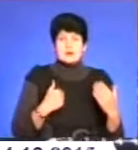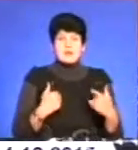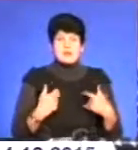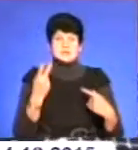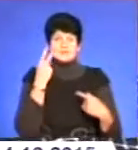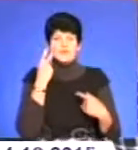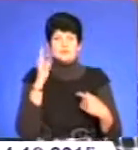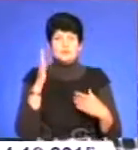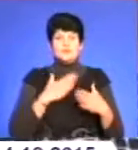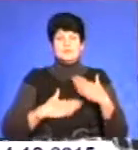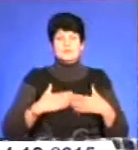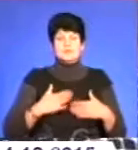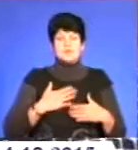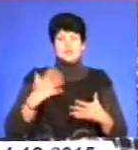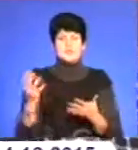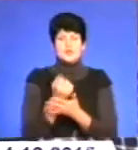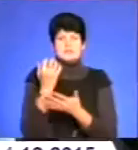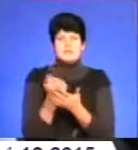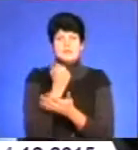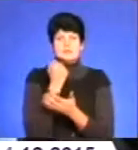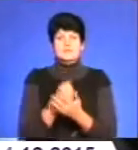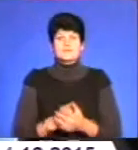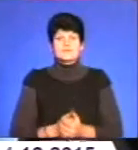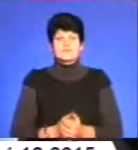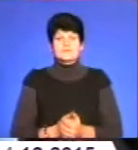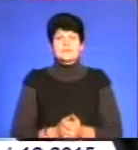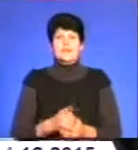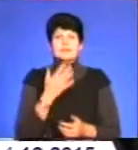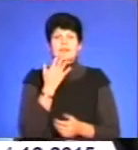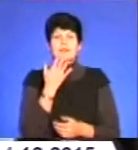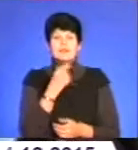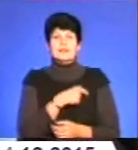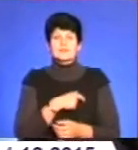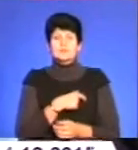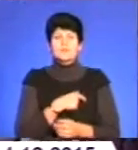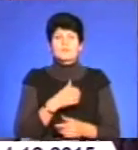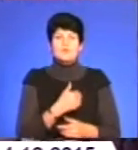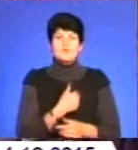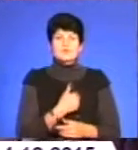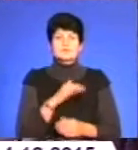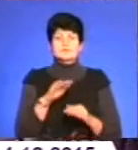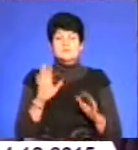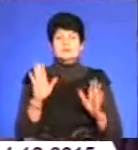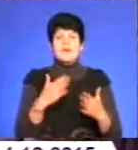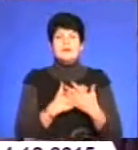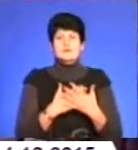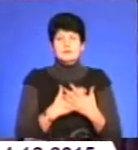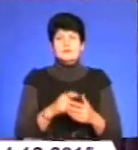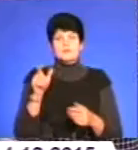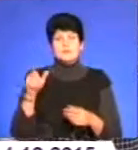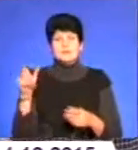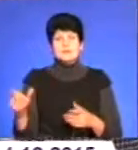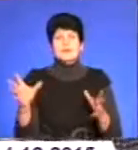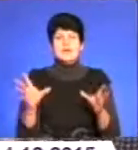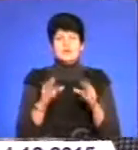завжди будемо тішити його нашими досягненнями. Народний депутат побажав вихованцям закладу стати активними громадянами і